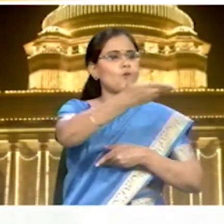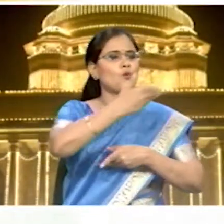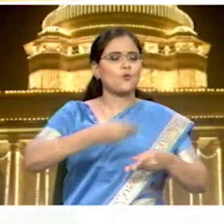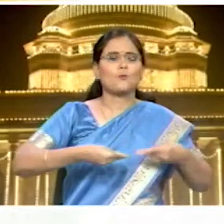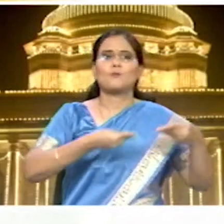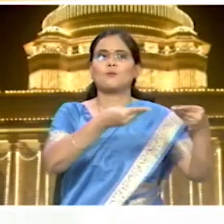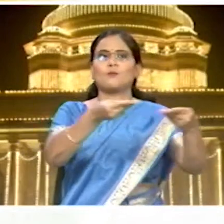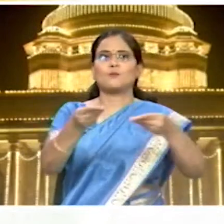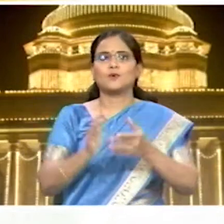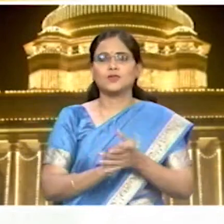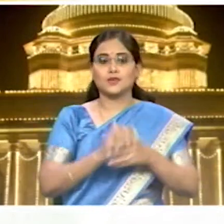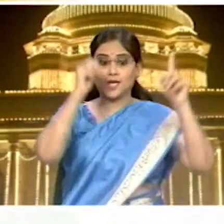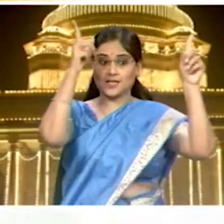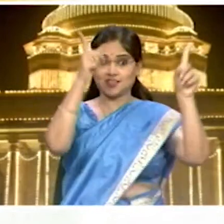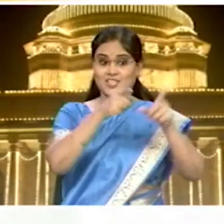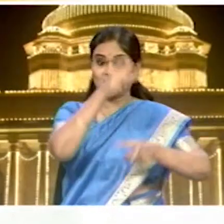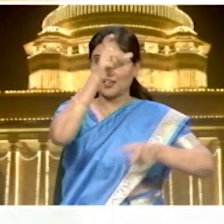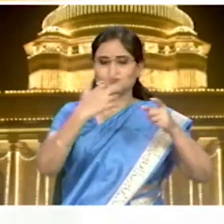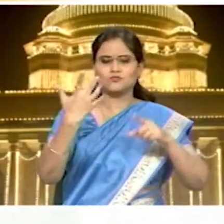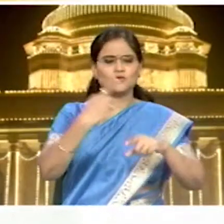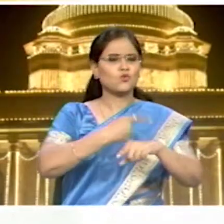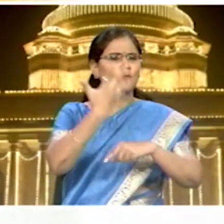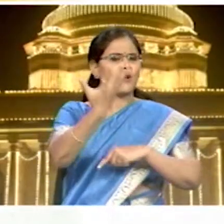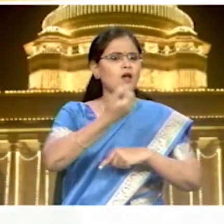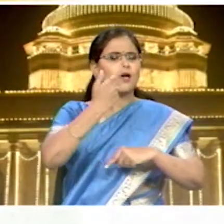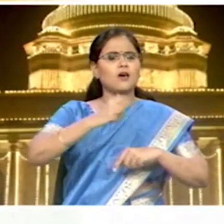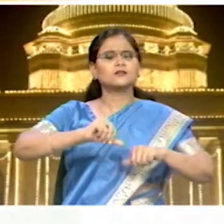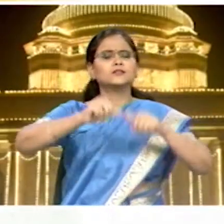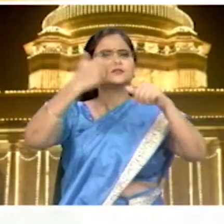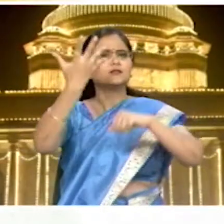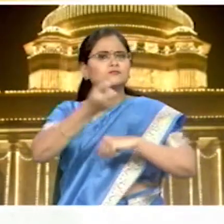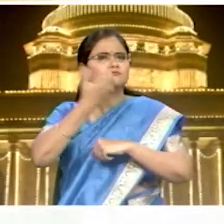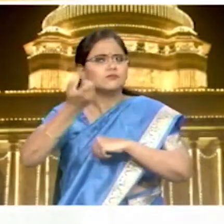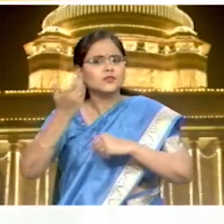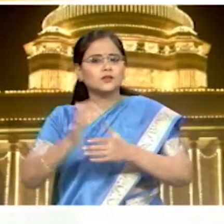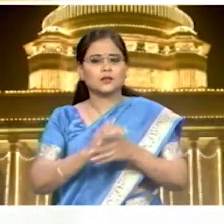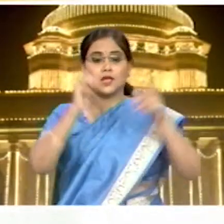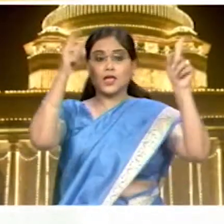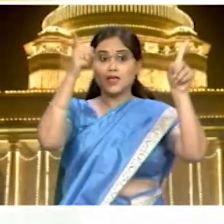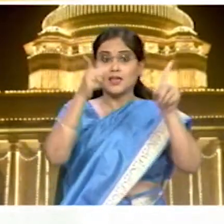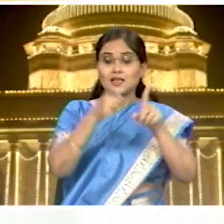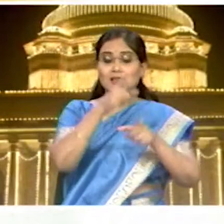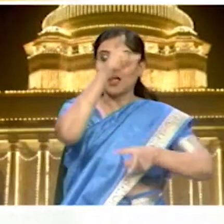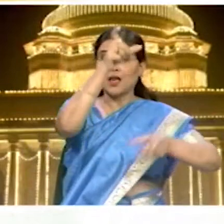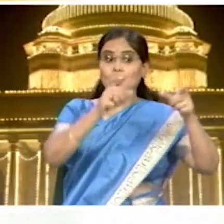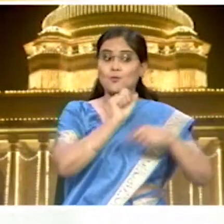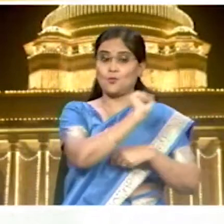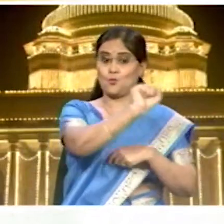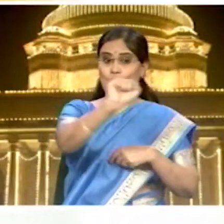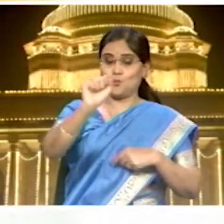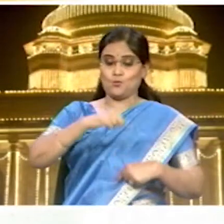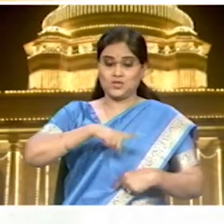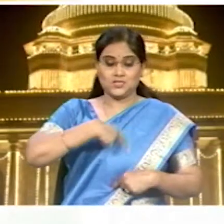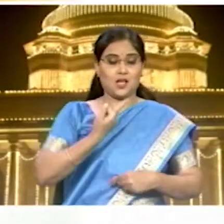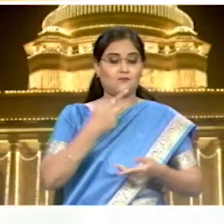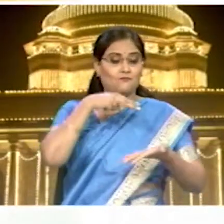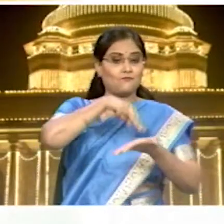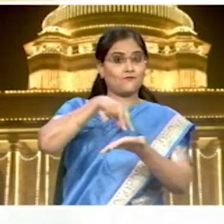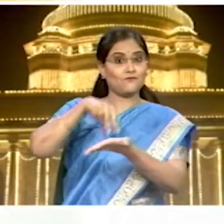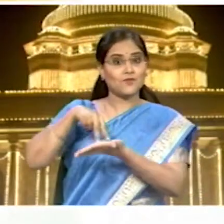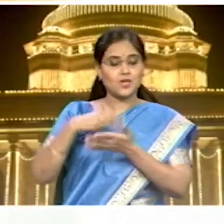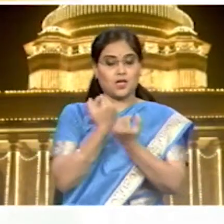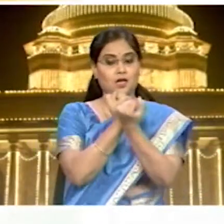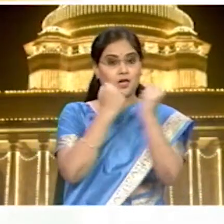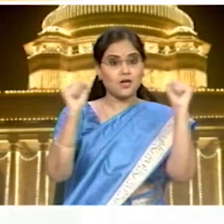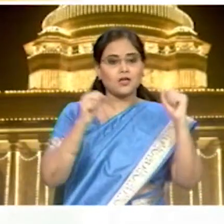द्वारा हासिल की गई सफलता के आधार पर आत्मनिर्भर भारत के निर्माण का संकल्प भी इस उत्सव